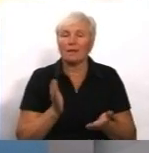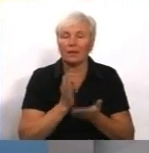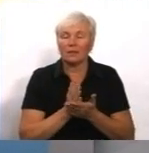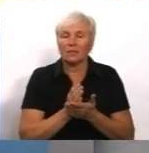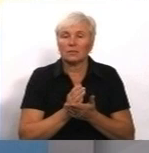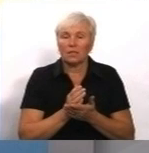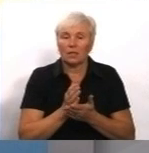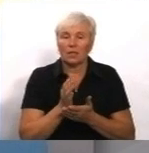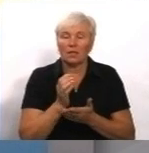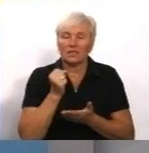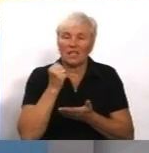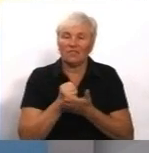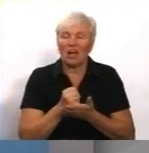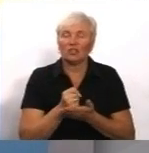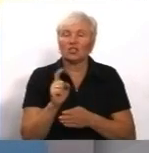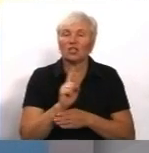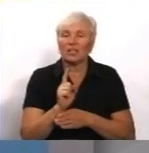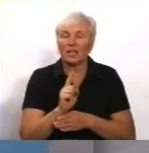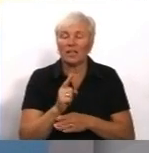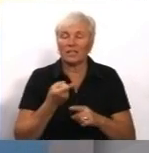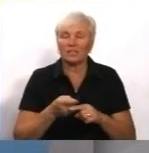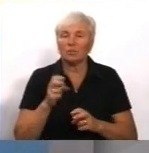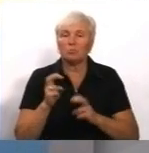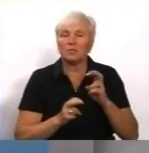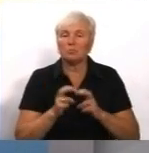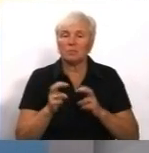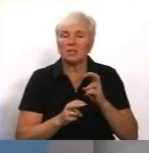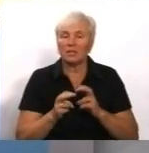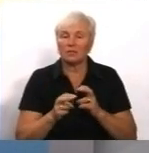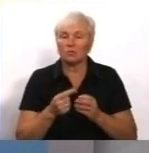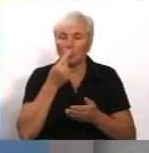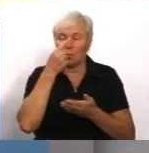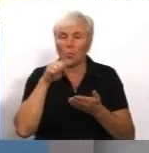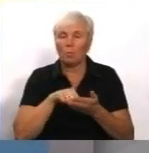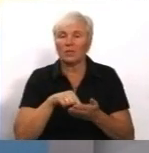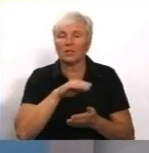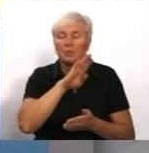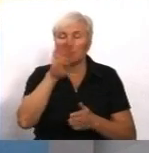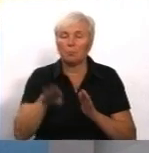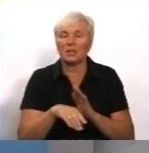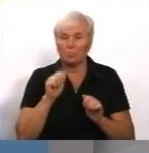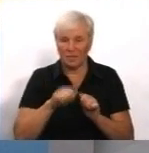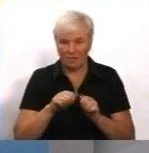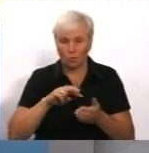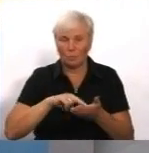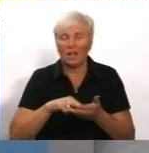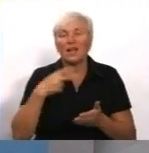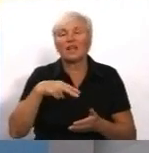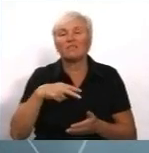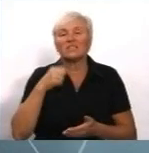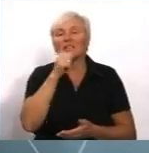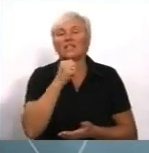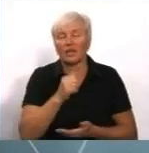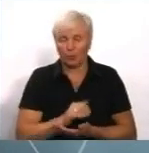є затверджені критерії, і ці підприємства попадуть під перевірки планові на 2020 рік. Пане Володимире, будь ласка,